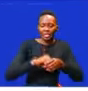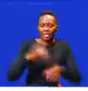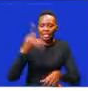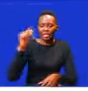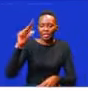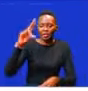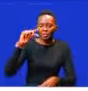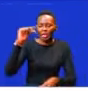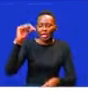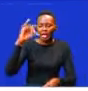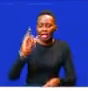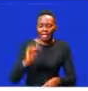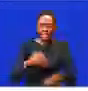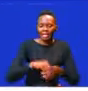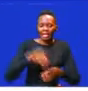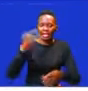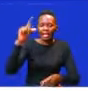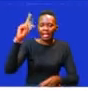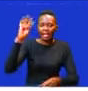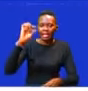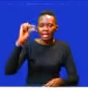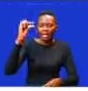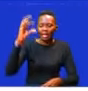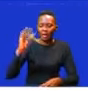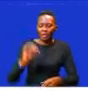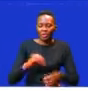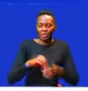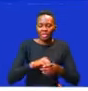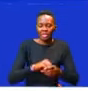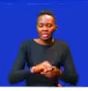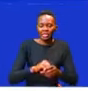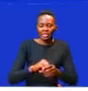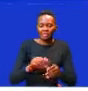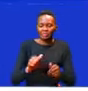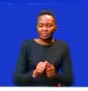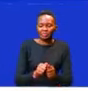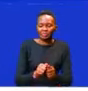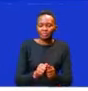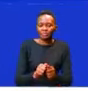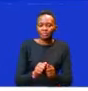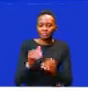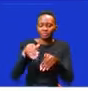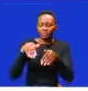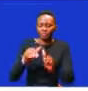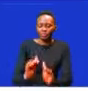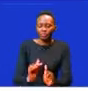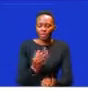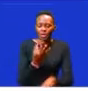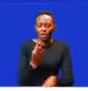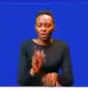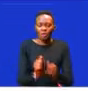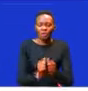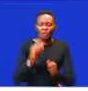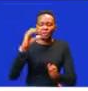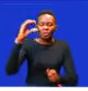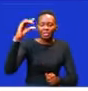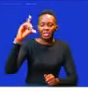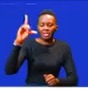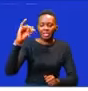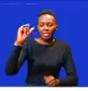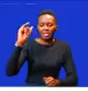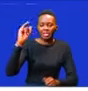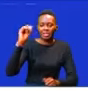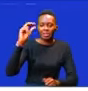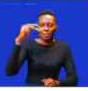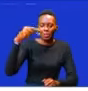gi Alego Usonga e kinde yik mar jamadar Francis kata e kinde yik mar Sajni Clifford Somondi ma bende en